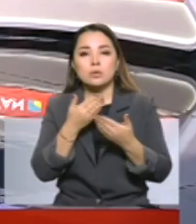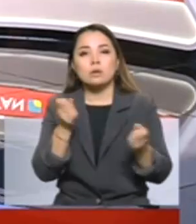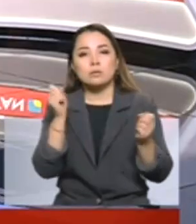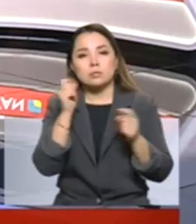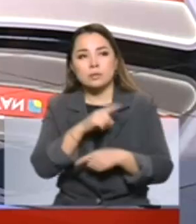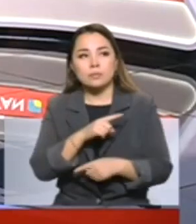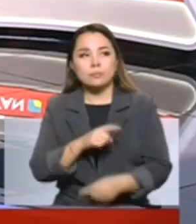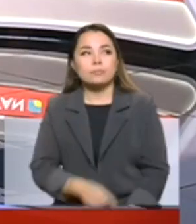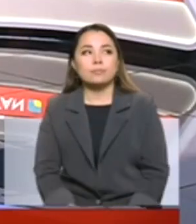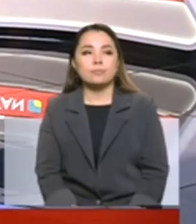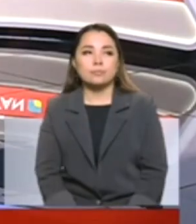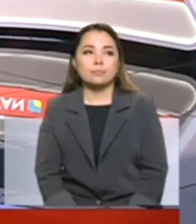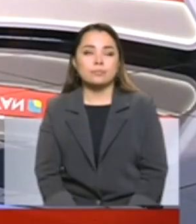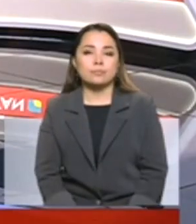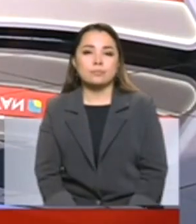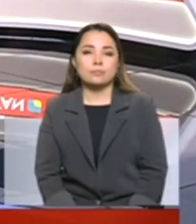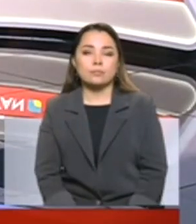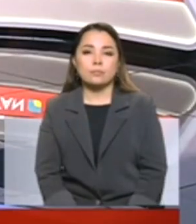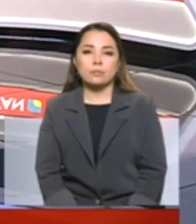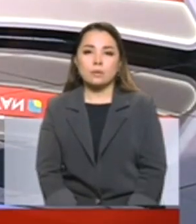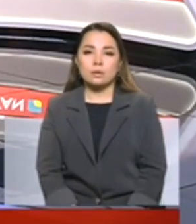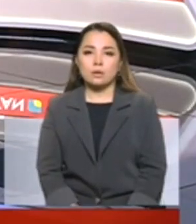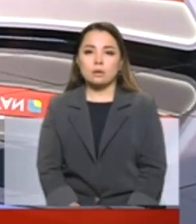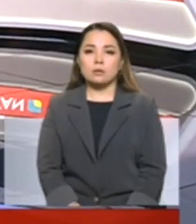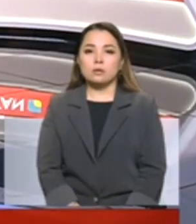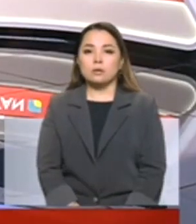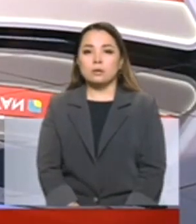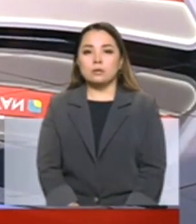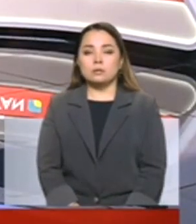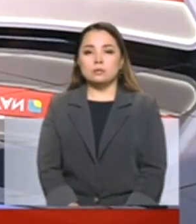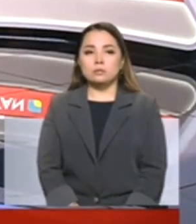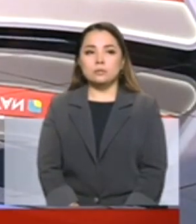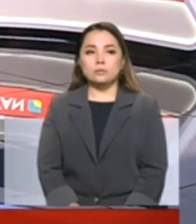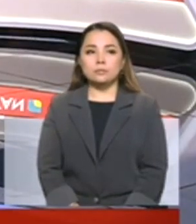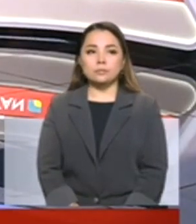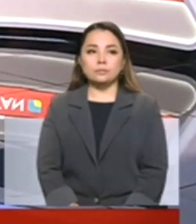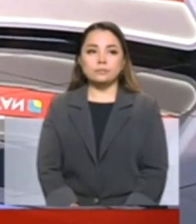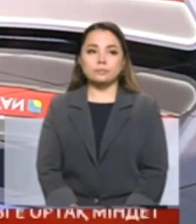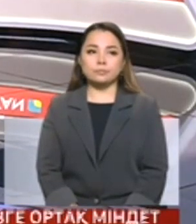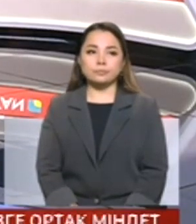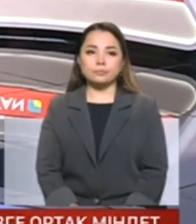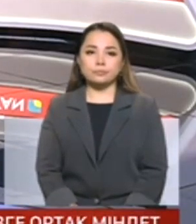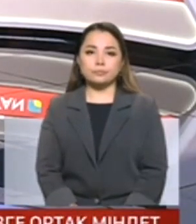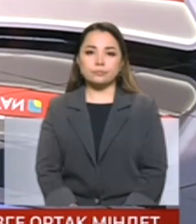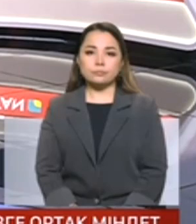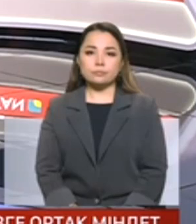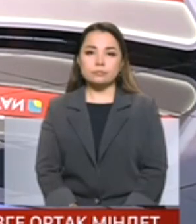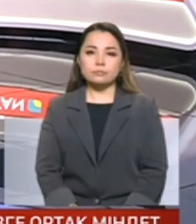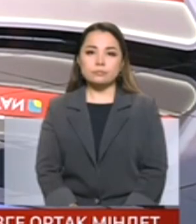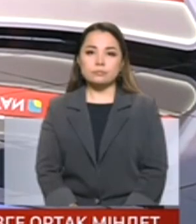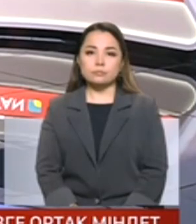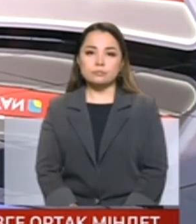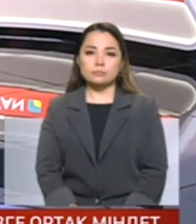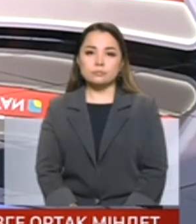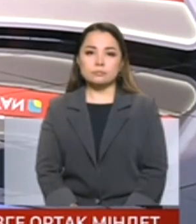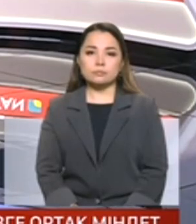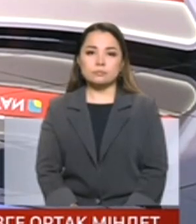білейік. Hello, Christina. How to prevent bullying, which is held today at school? What is the importance?